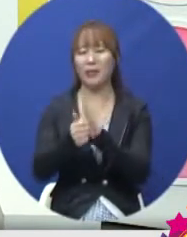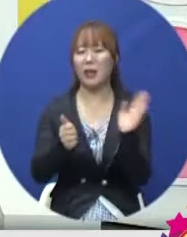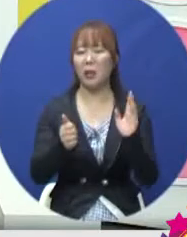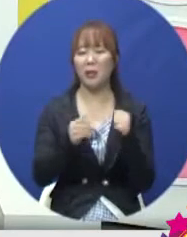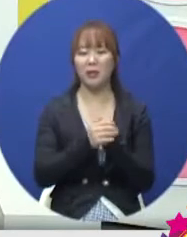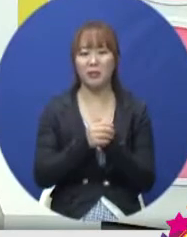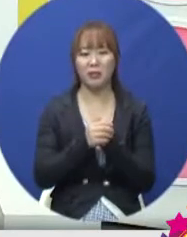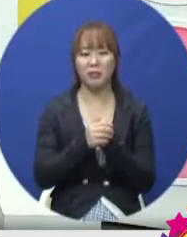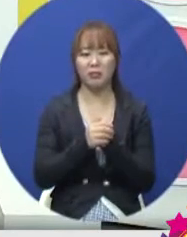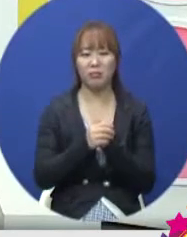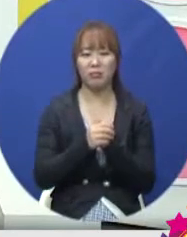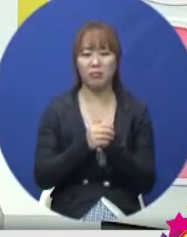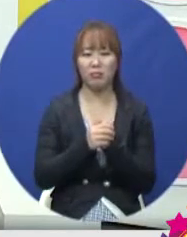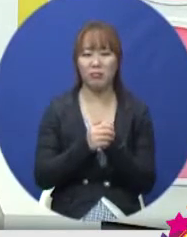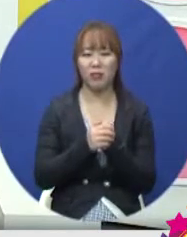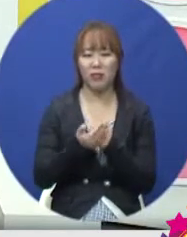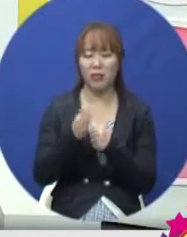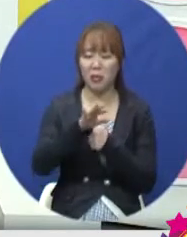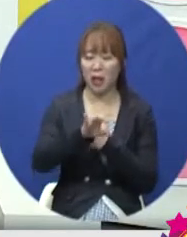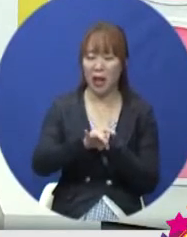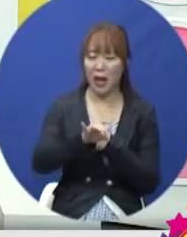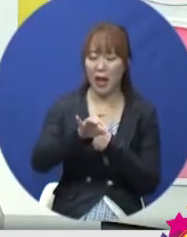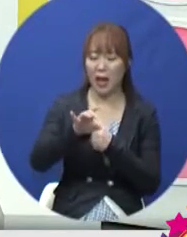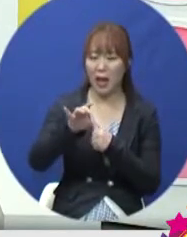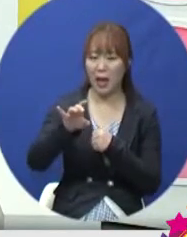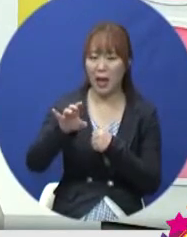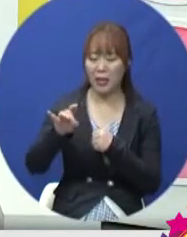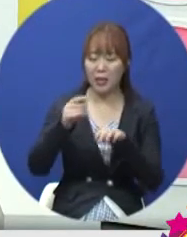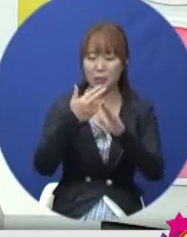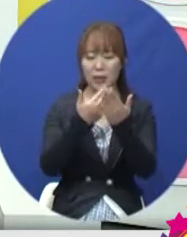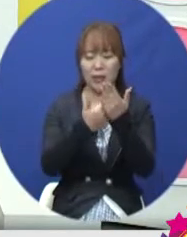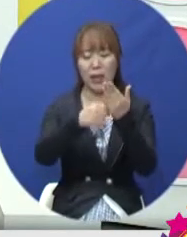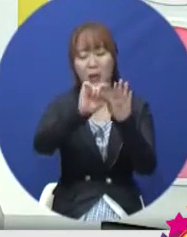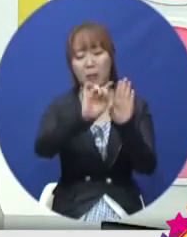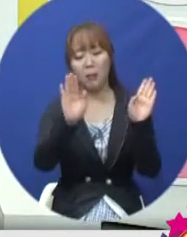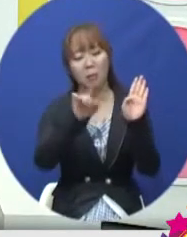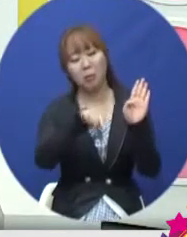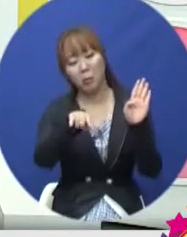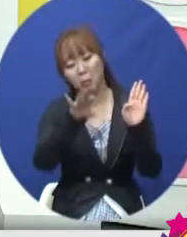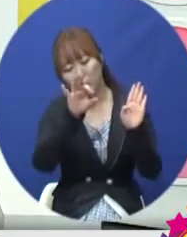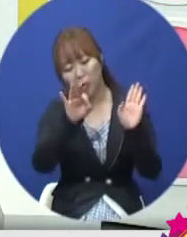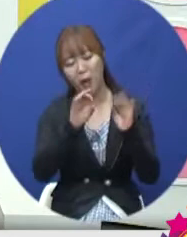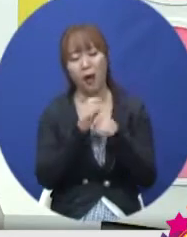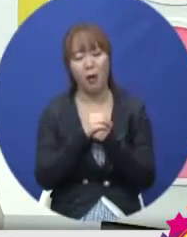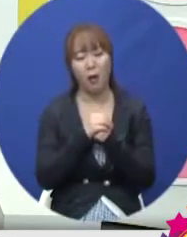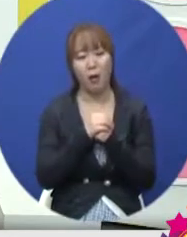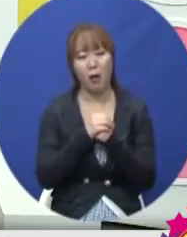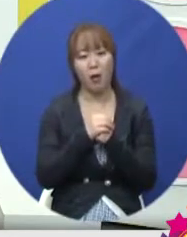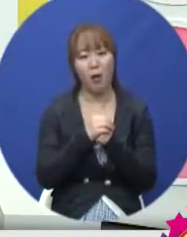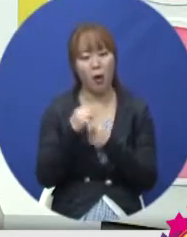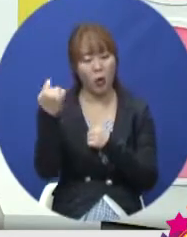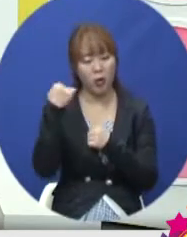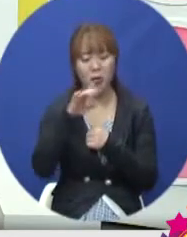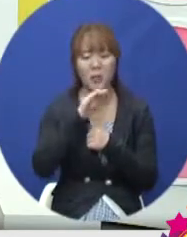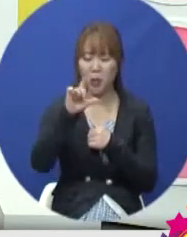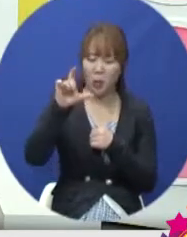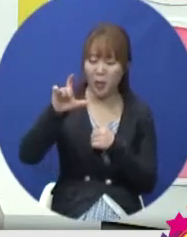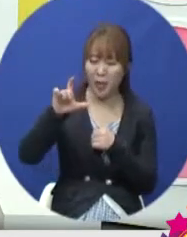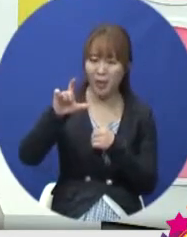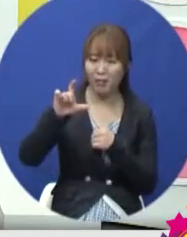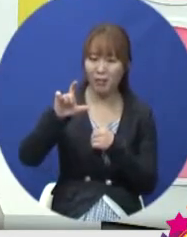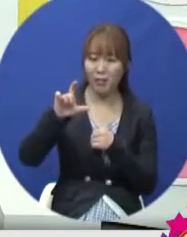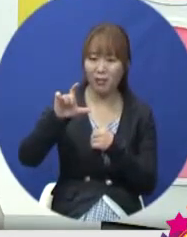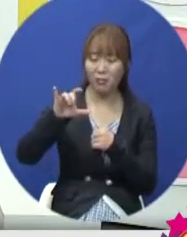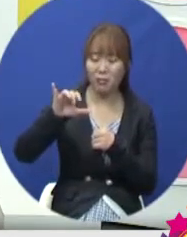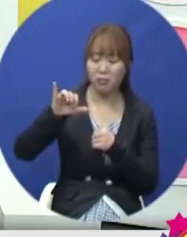않고. 예. 근데 그래도 이게 가끔 이렇게 창밖을 내다보면은. 어제는 요만했는데. 그